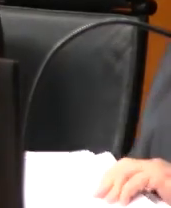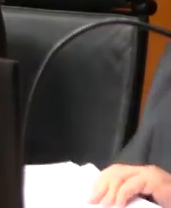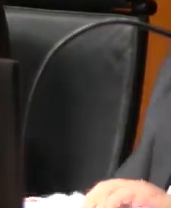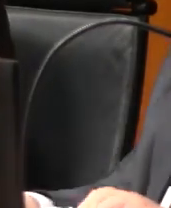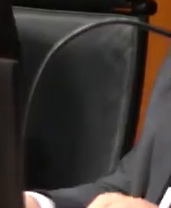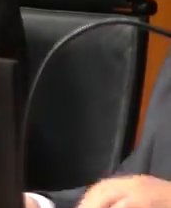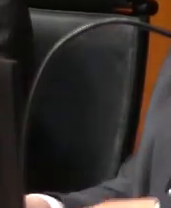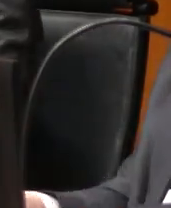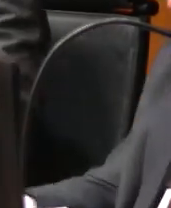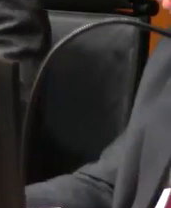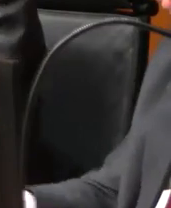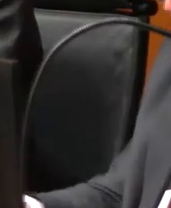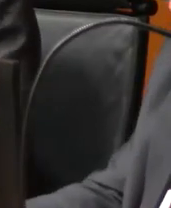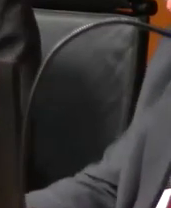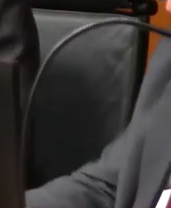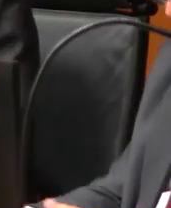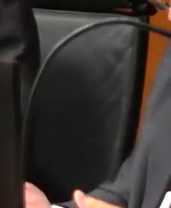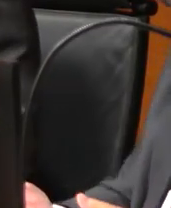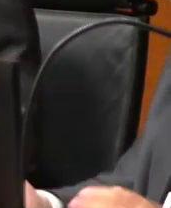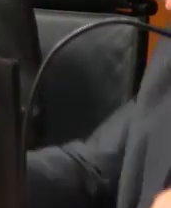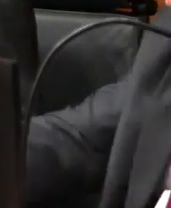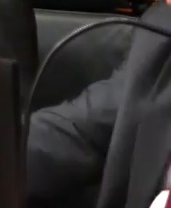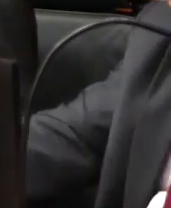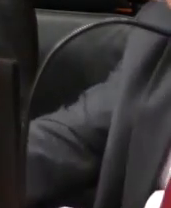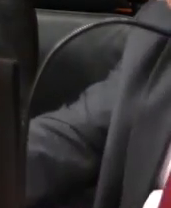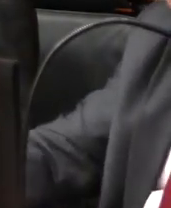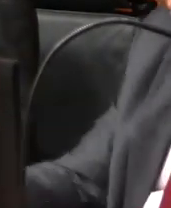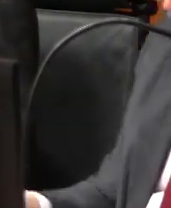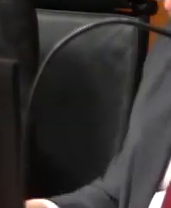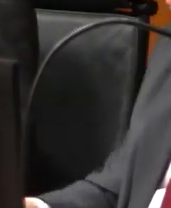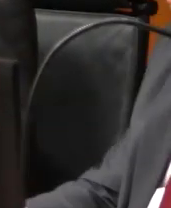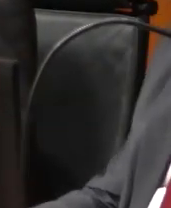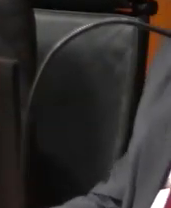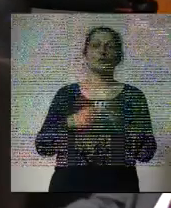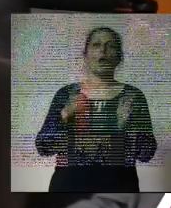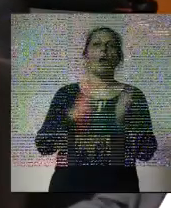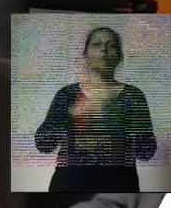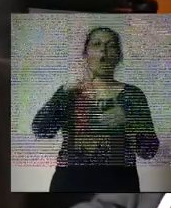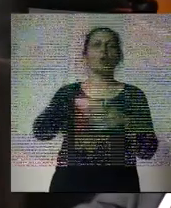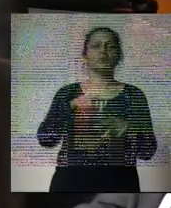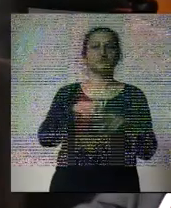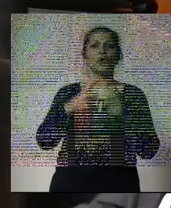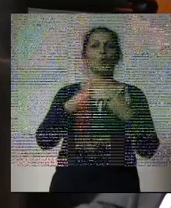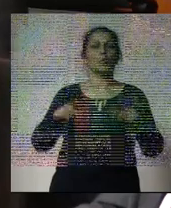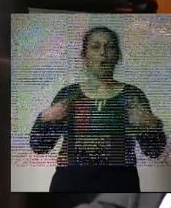týmto pádom sme vyčerpali všetky body v bode rôzne.